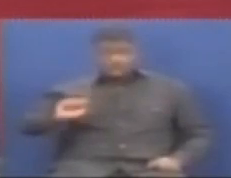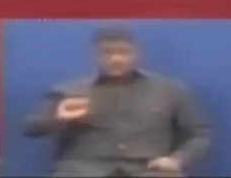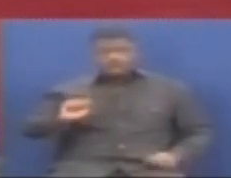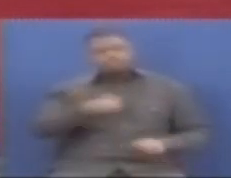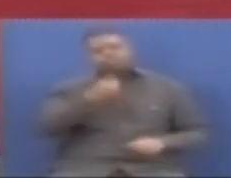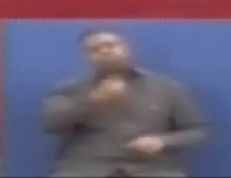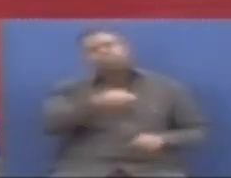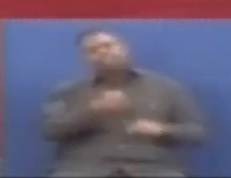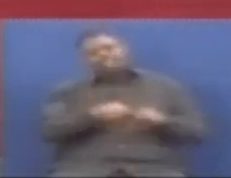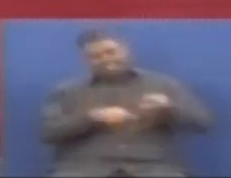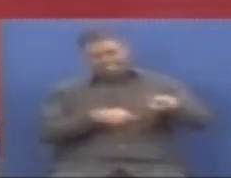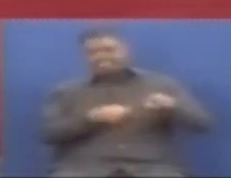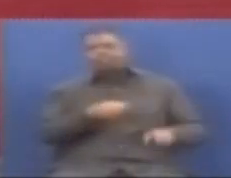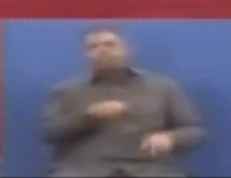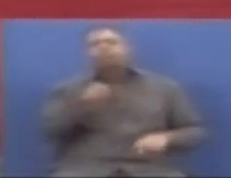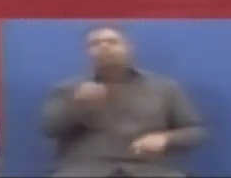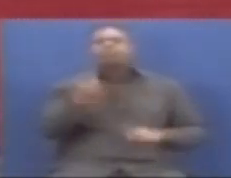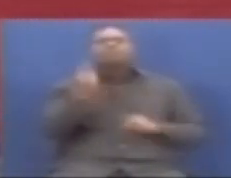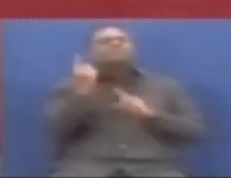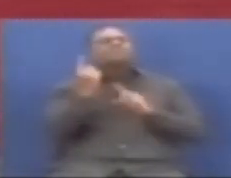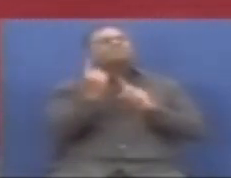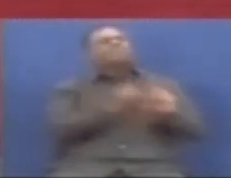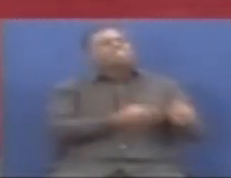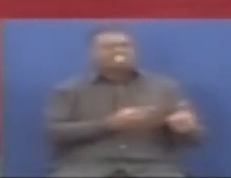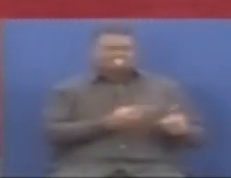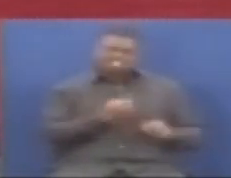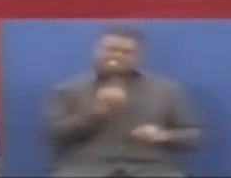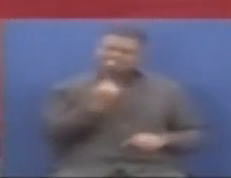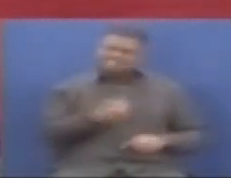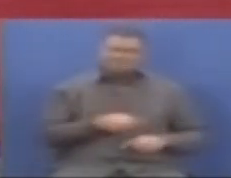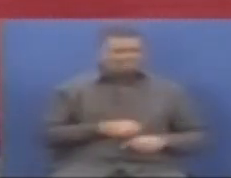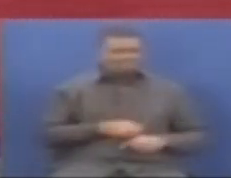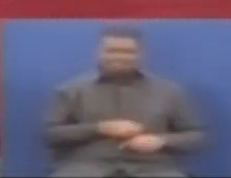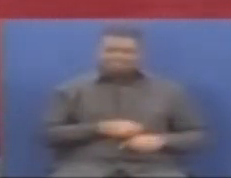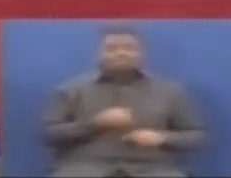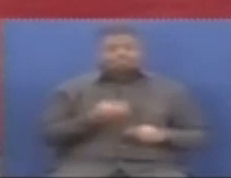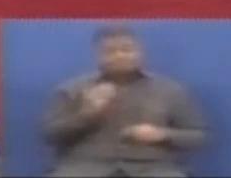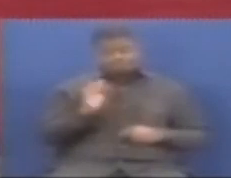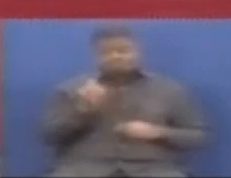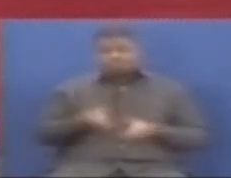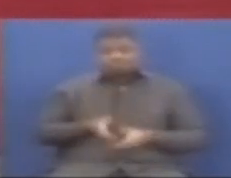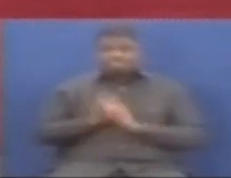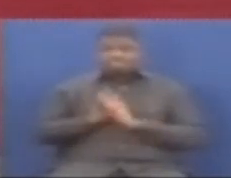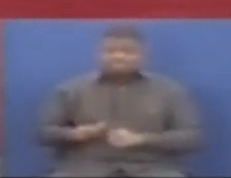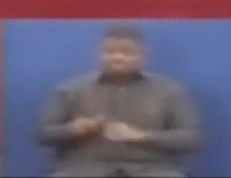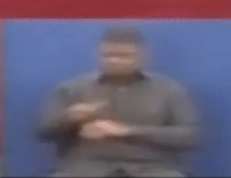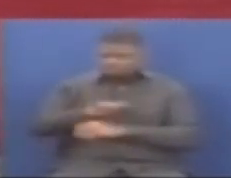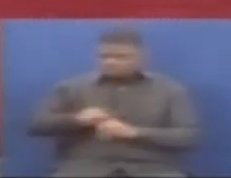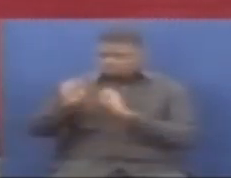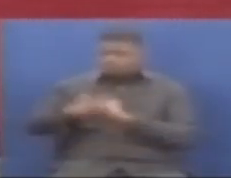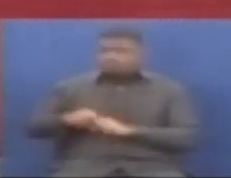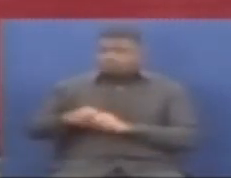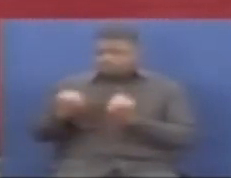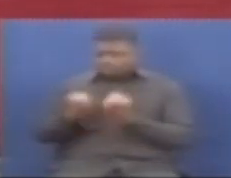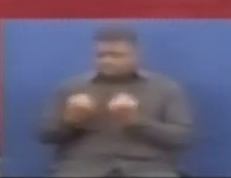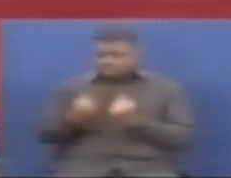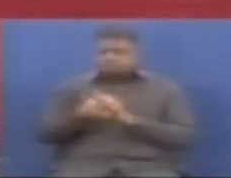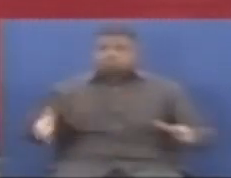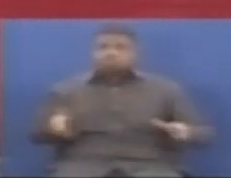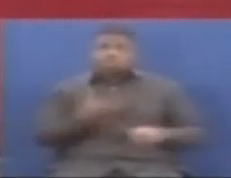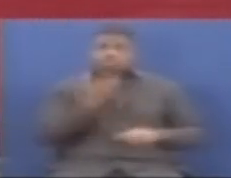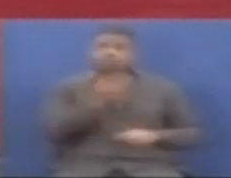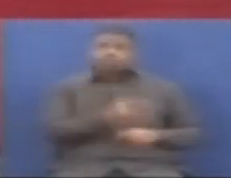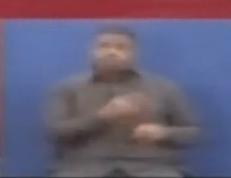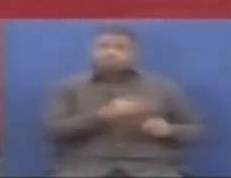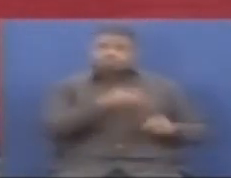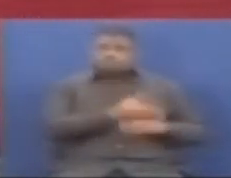ajili ya kufanya maboresho. Na niwahakikishie wananchi wa Mgeta, wananchi wa Silori Simba kwamba barabara hii tunaijali. Na mimi mwenyewe binafsi mheshimiwa naibu